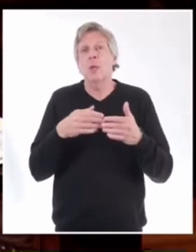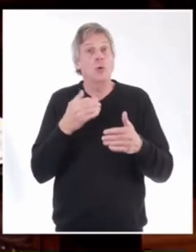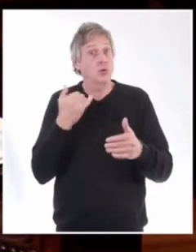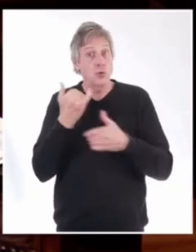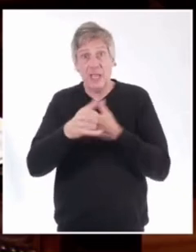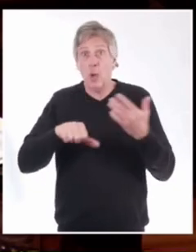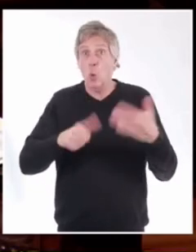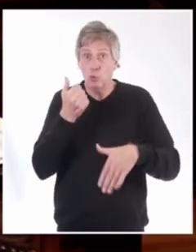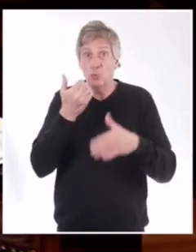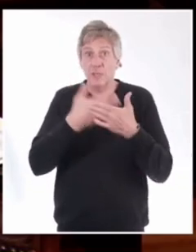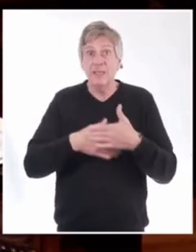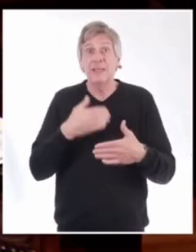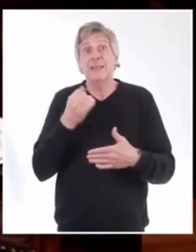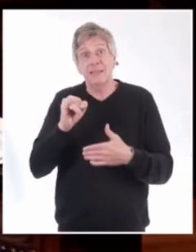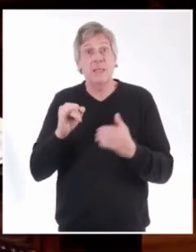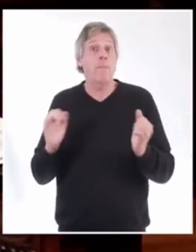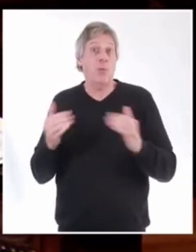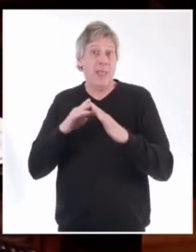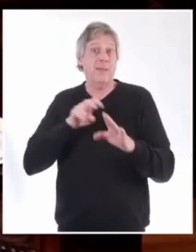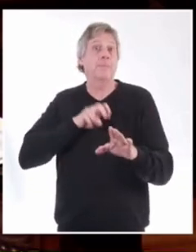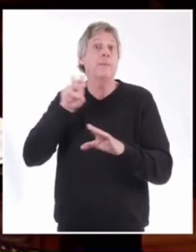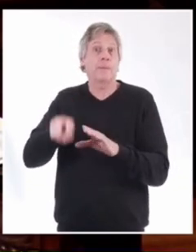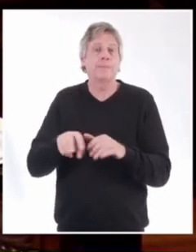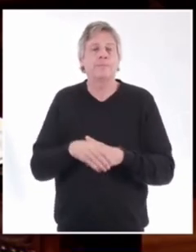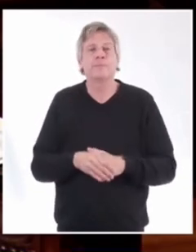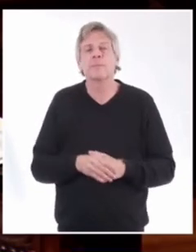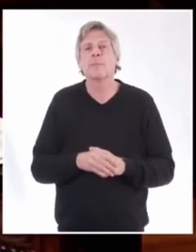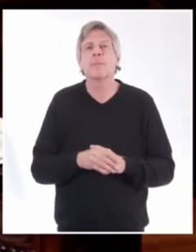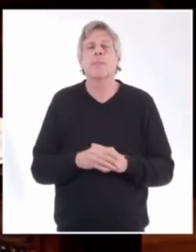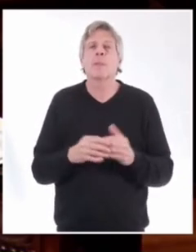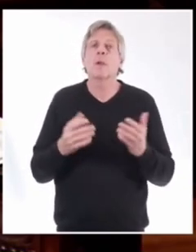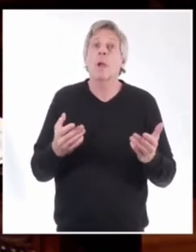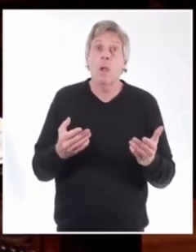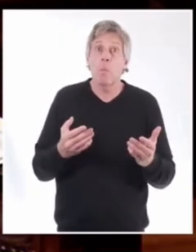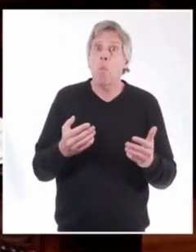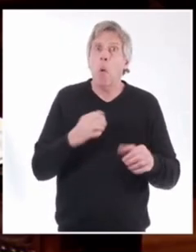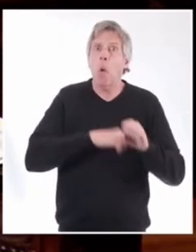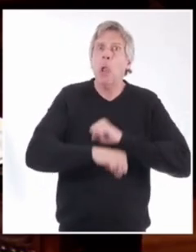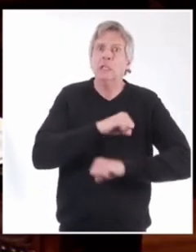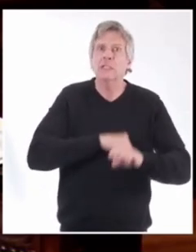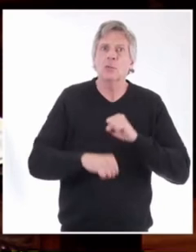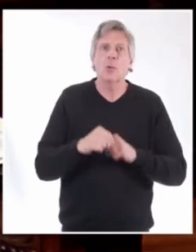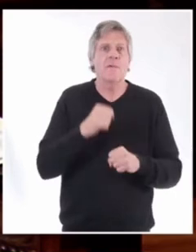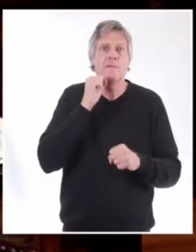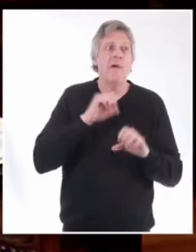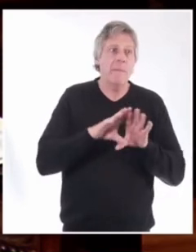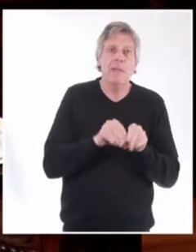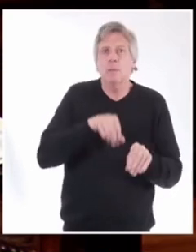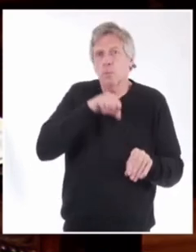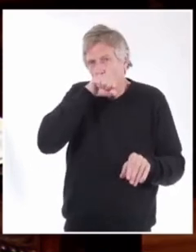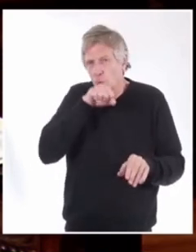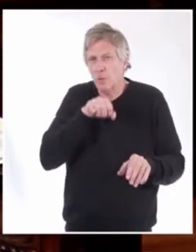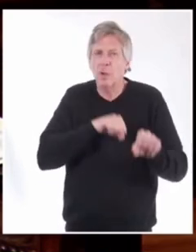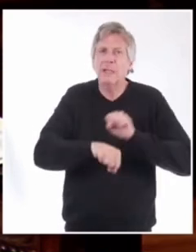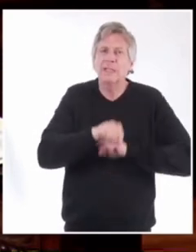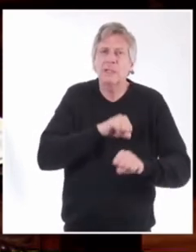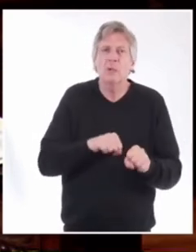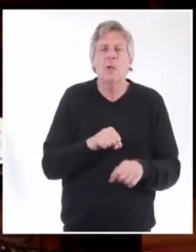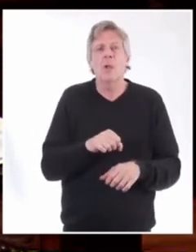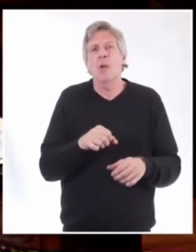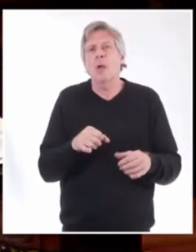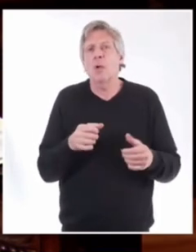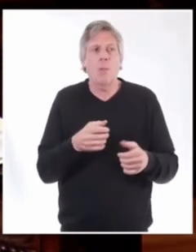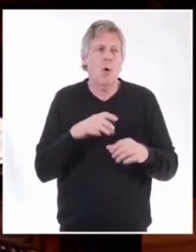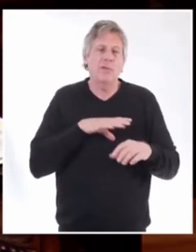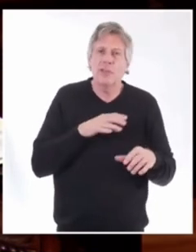il s'agissait des séjours à la montagne. Ce dispositif était très apprécié par les familles, les enseignants et surtout par les enfants.